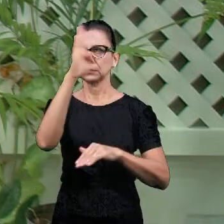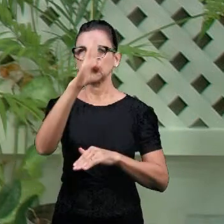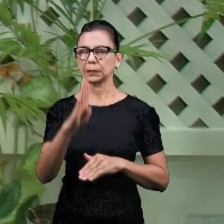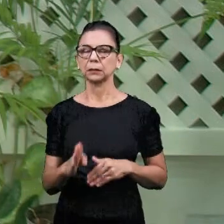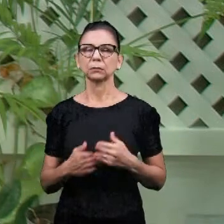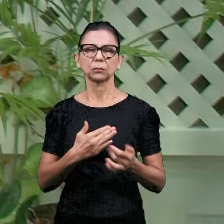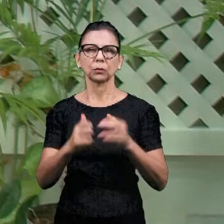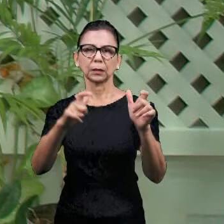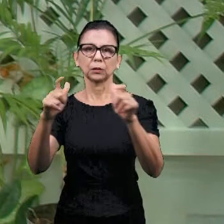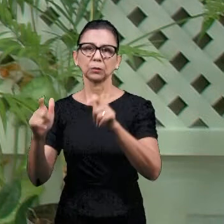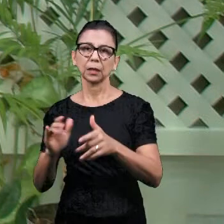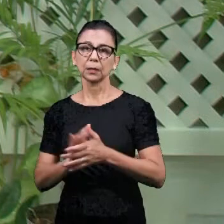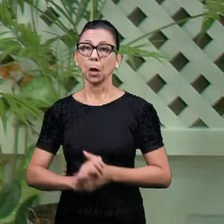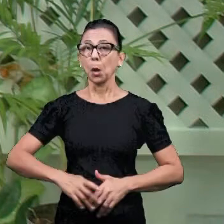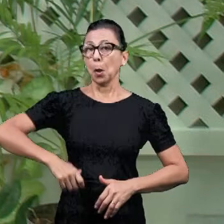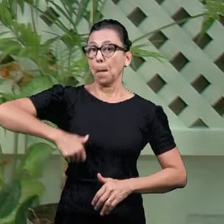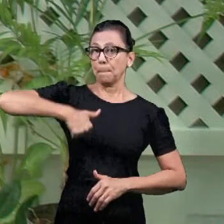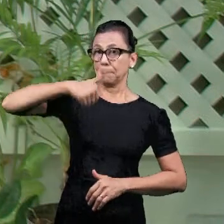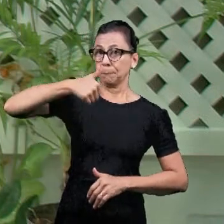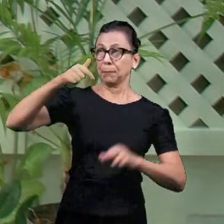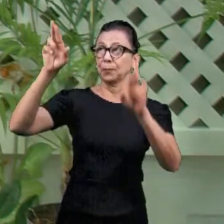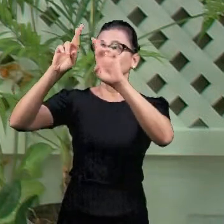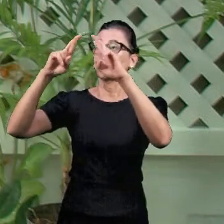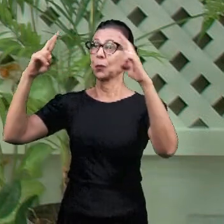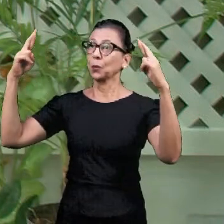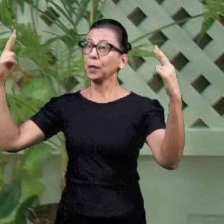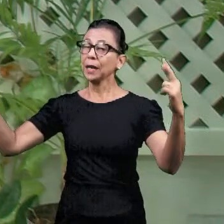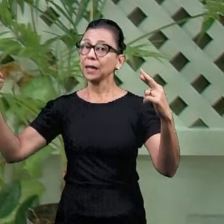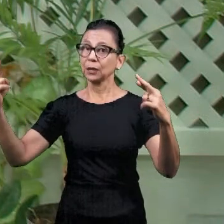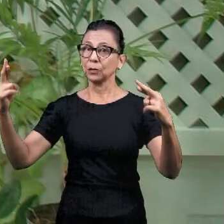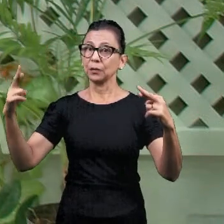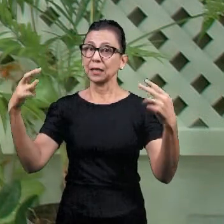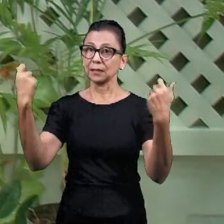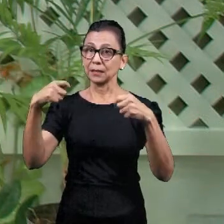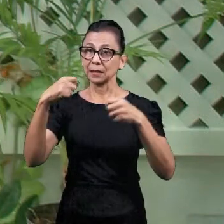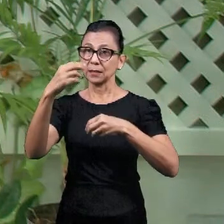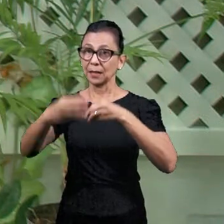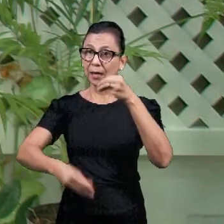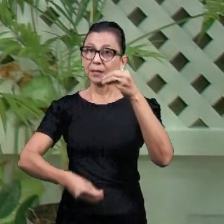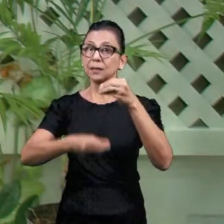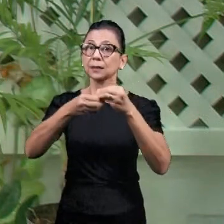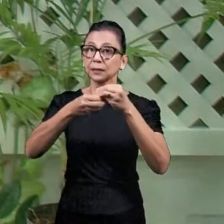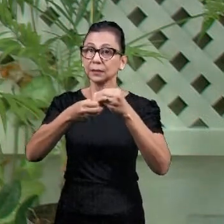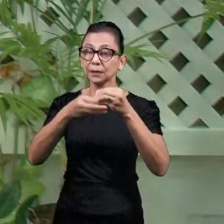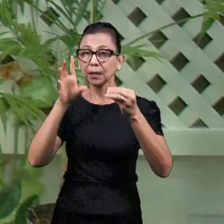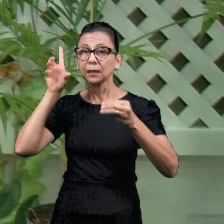première place. Les autres choses sont rajoutées en plus. Et c'est pour cela que la bénédiction,